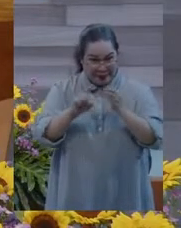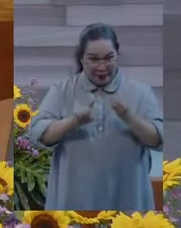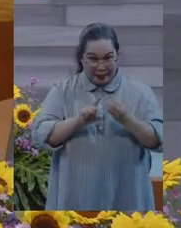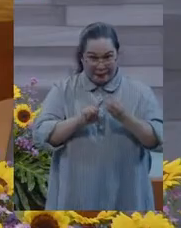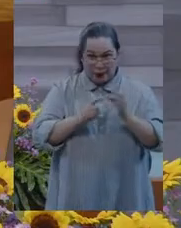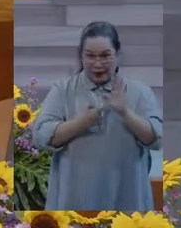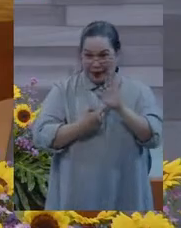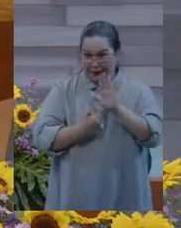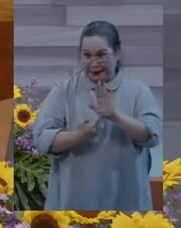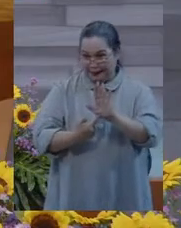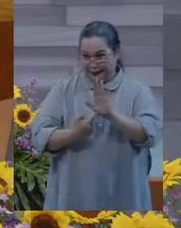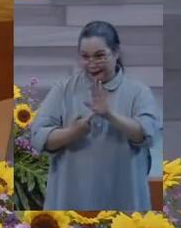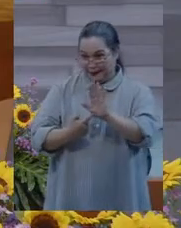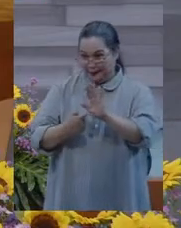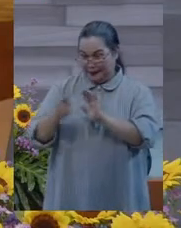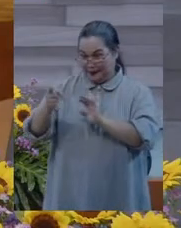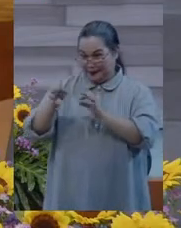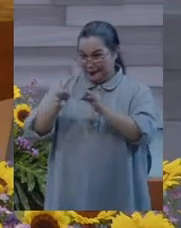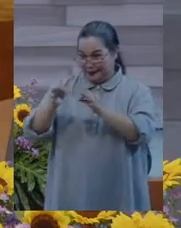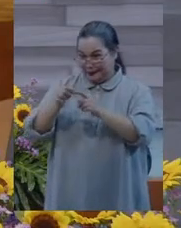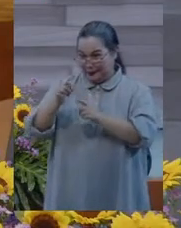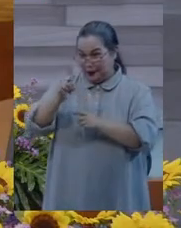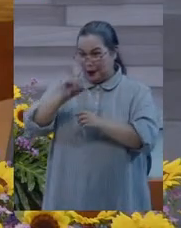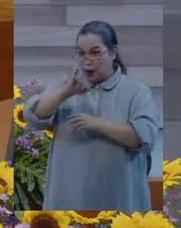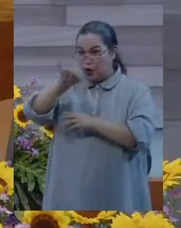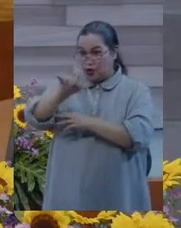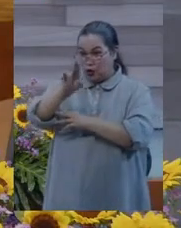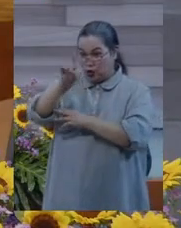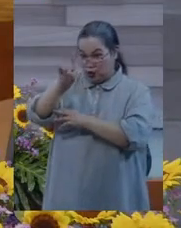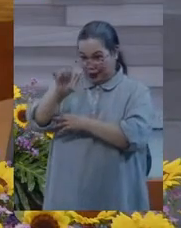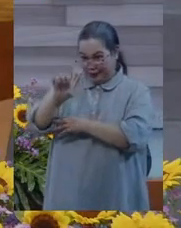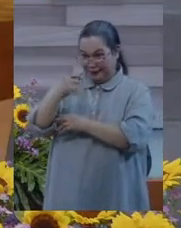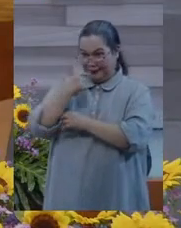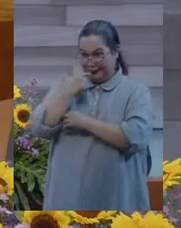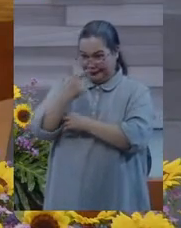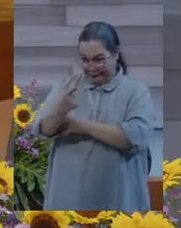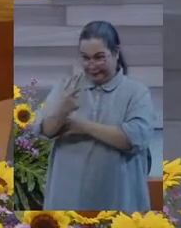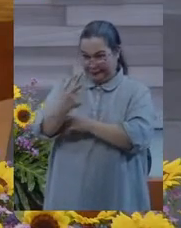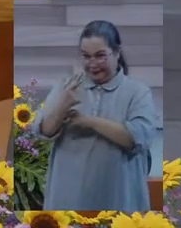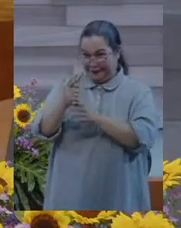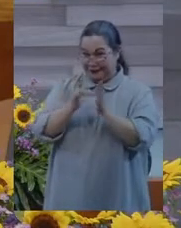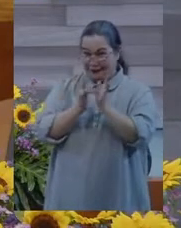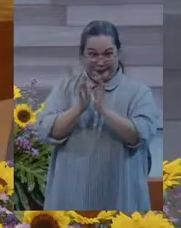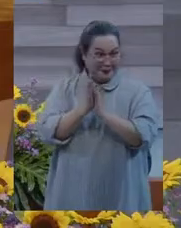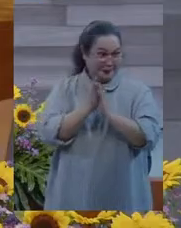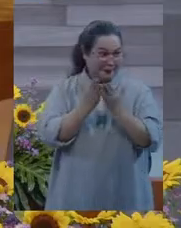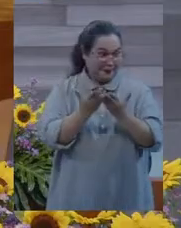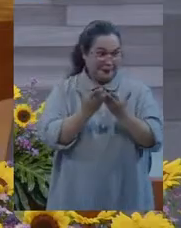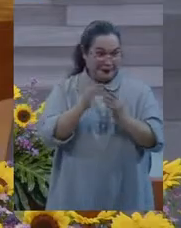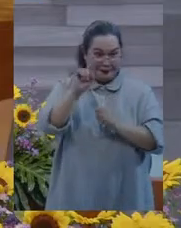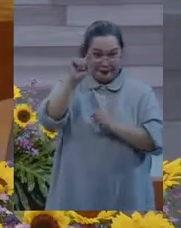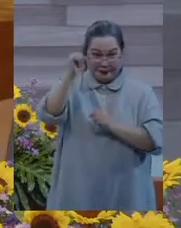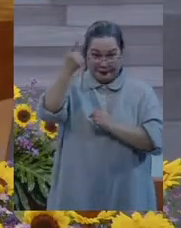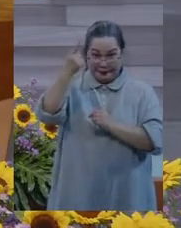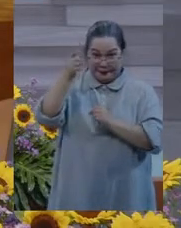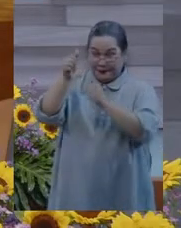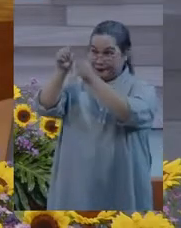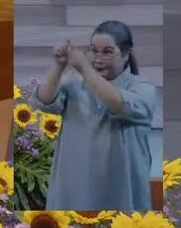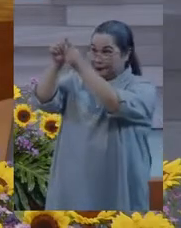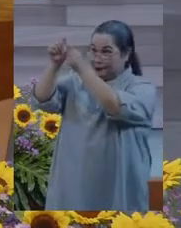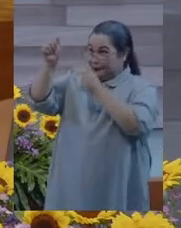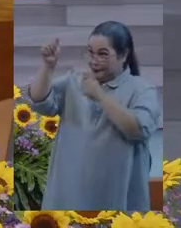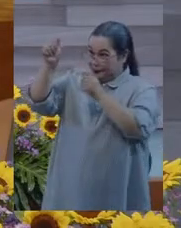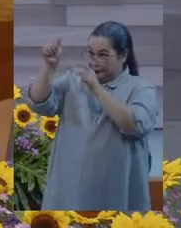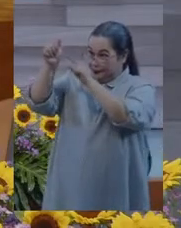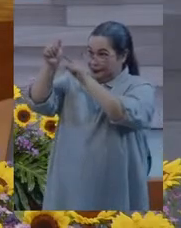halimbawa na isinaad dito ni Jude. So una sa lahat, yung mga apostate, ang